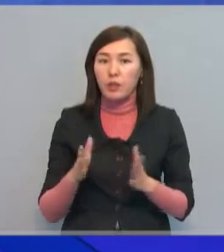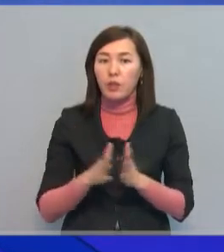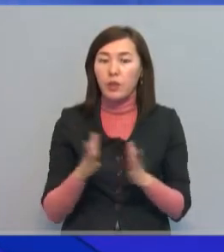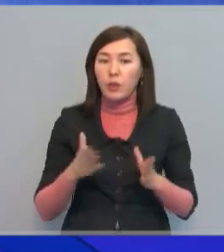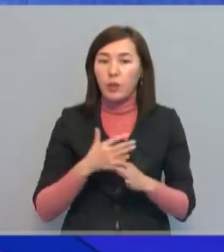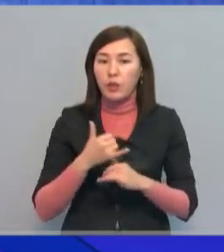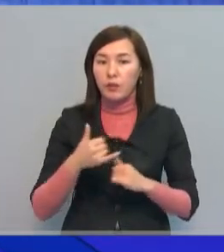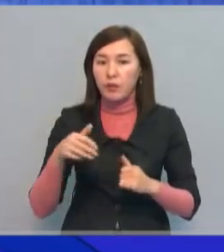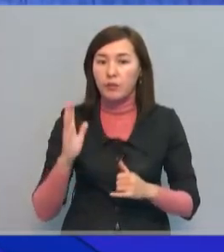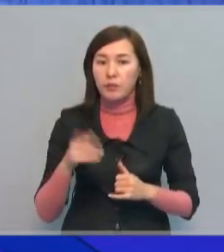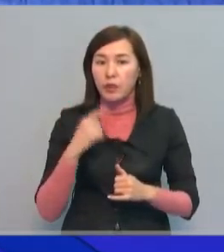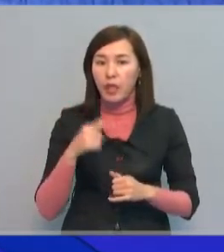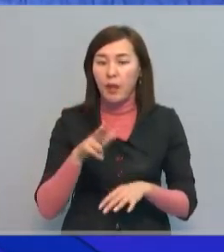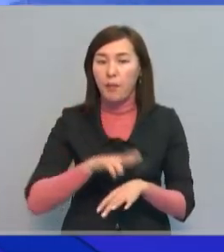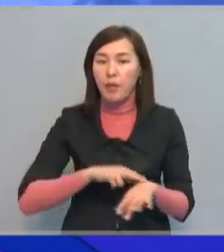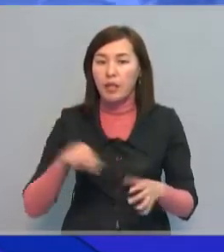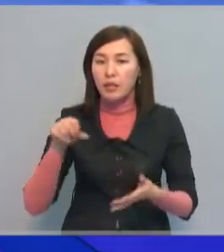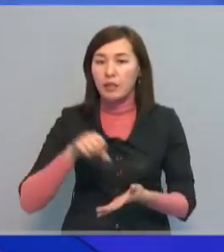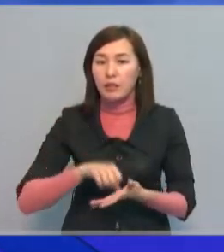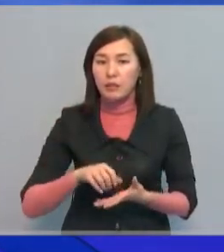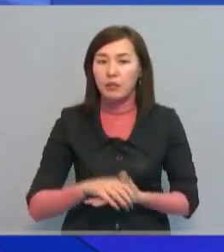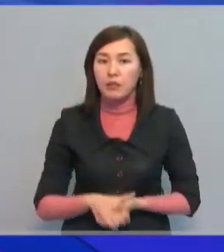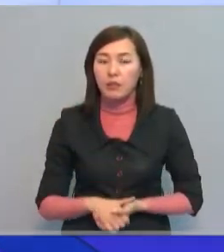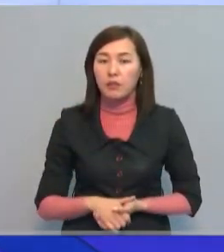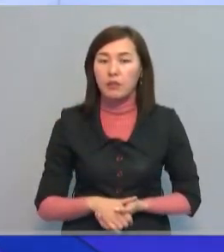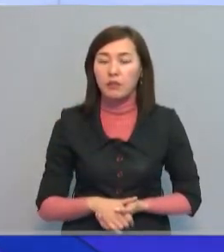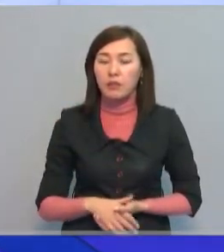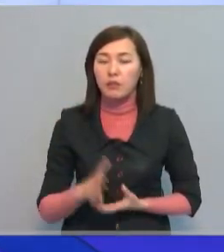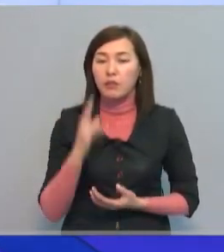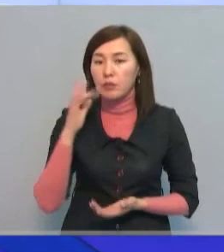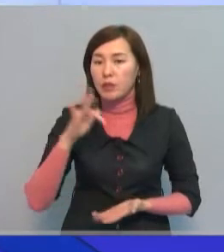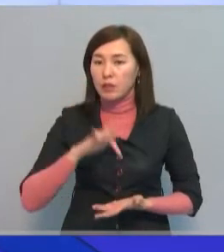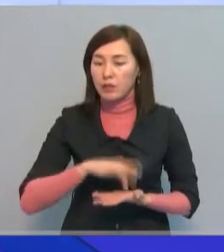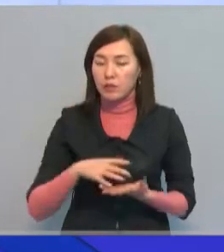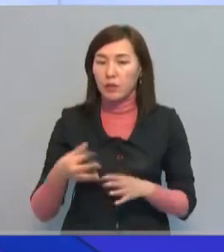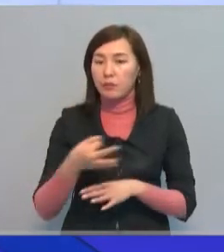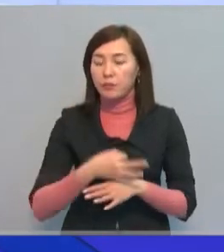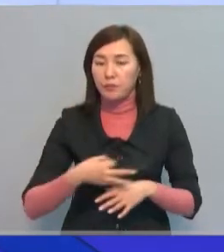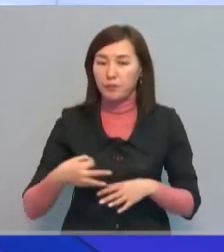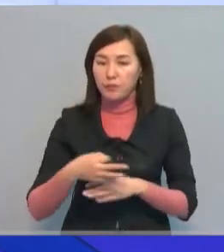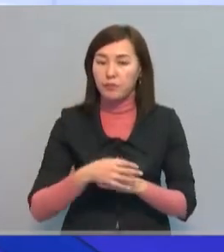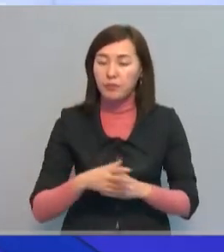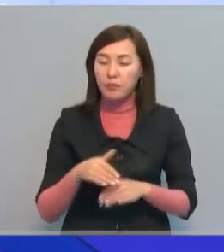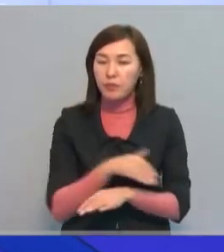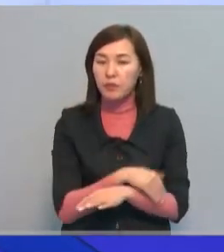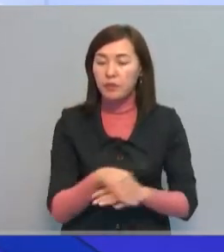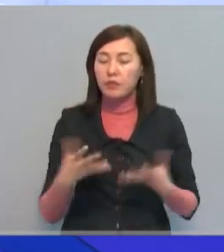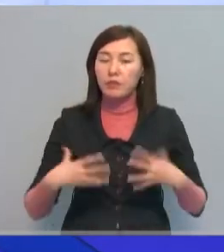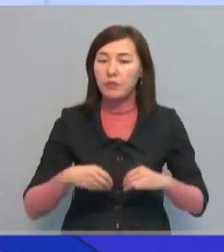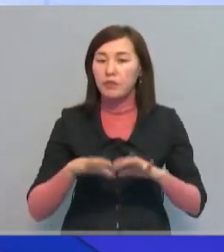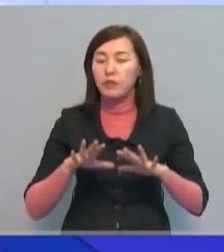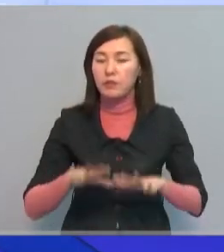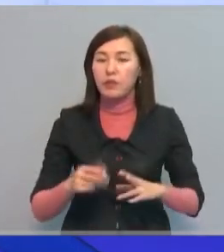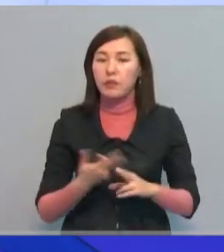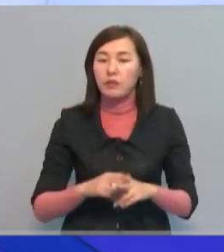үлкен септігін тигізеді, дейді полиция өкілдері. Алдағы уақытта Шымкент қаласының аумағында көшелерде, қоғамдық